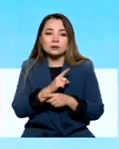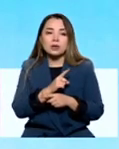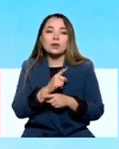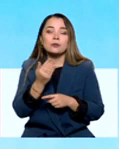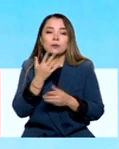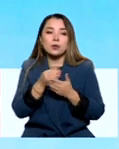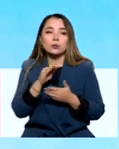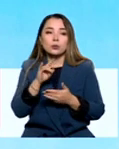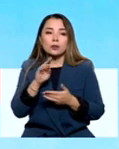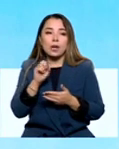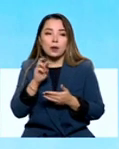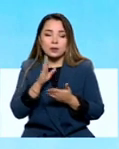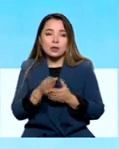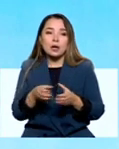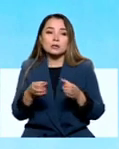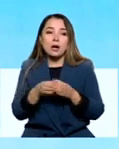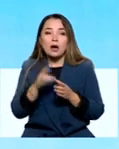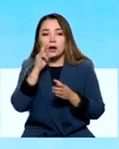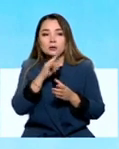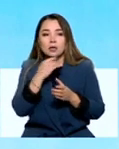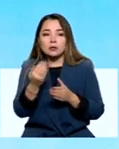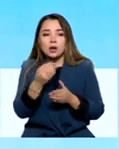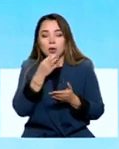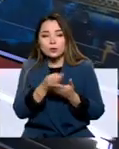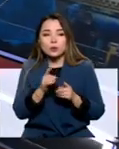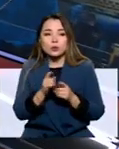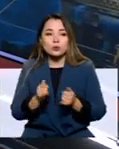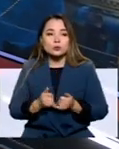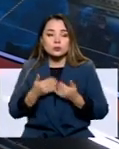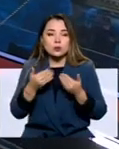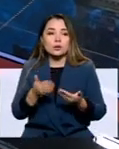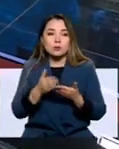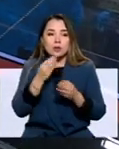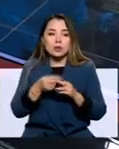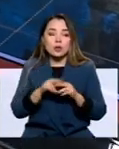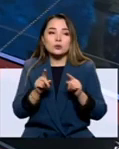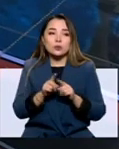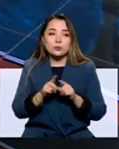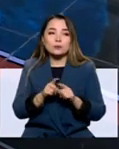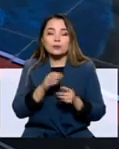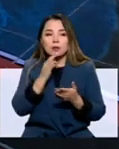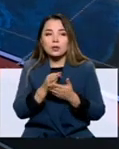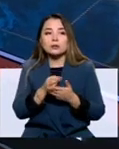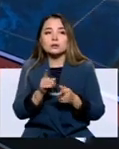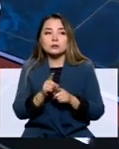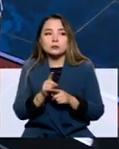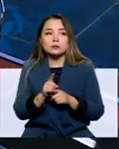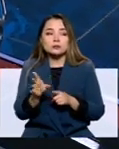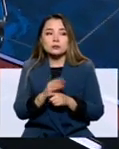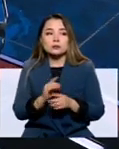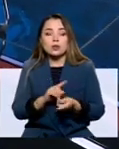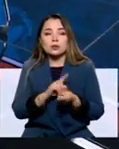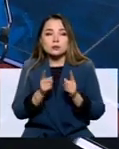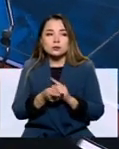Түрк тайым деген концепция Қазақстан тарапынан инициатива болды. Бұл бүгінгі дүйнөлөшүүдөгү же ааламдашуу дейбиз,